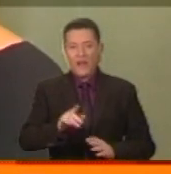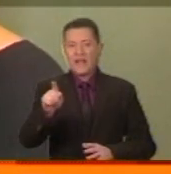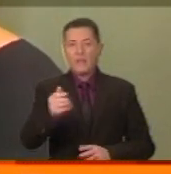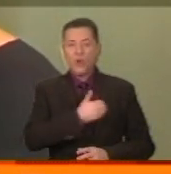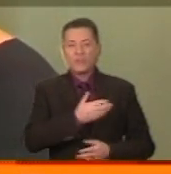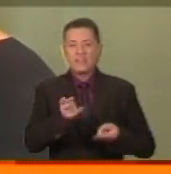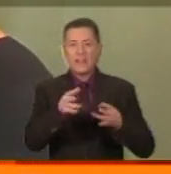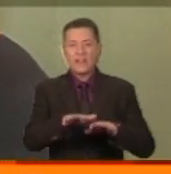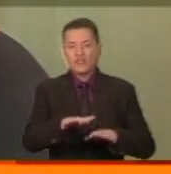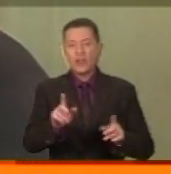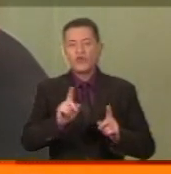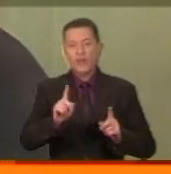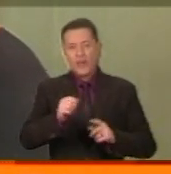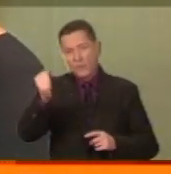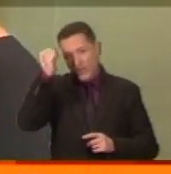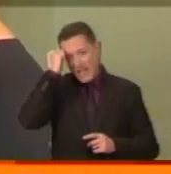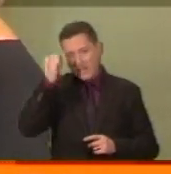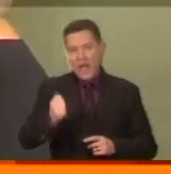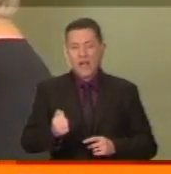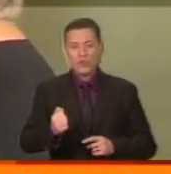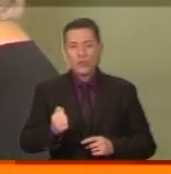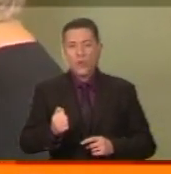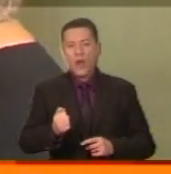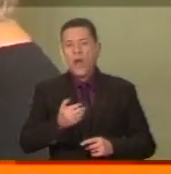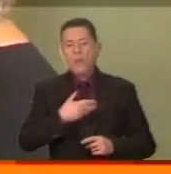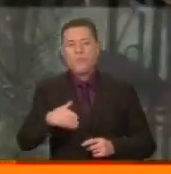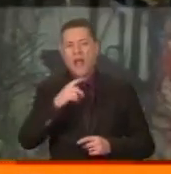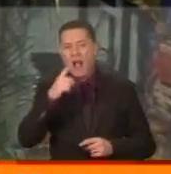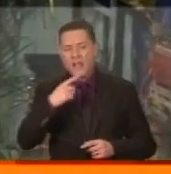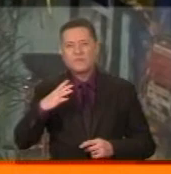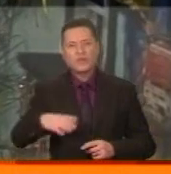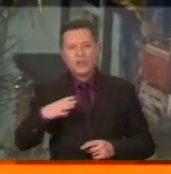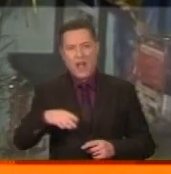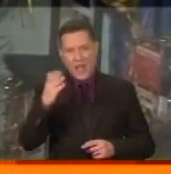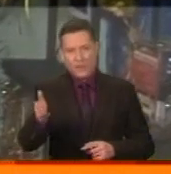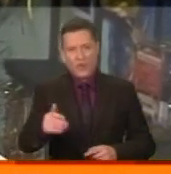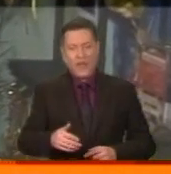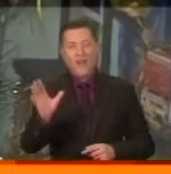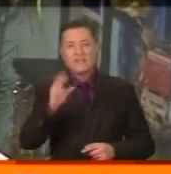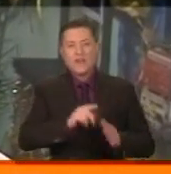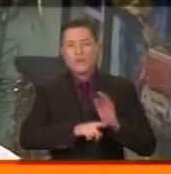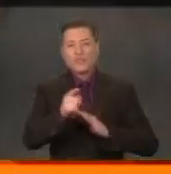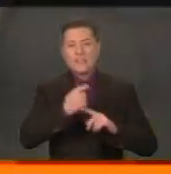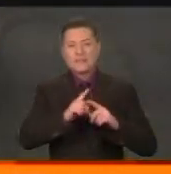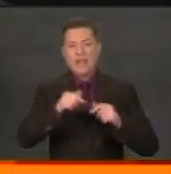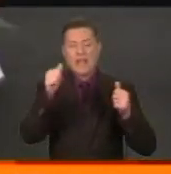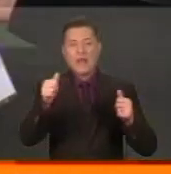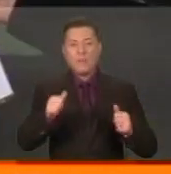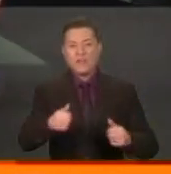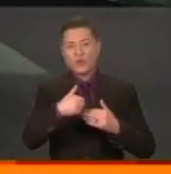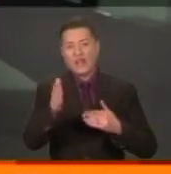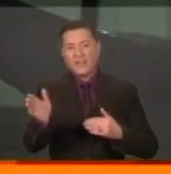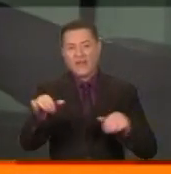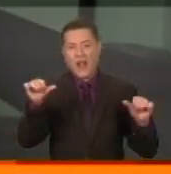залишити щонебудь що-небудь на згадку ми завжди їх кажемо що ми їх чекаємо а усе починалося з цієї чки на дверях